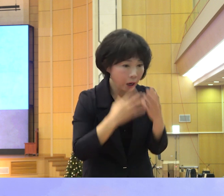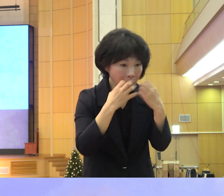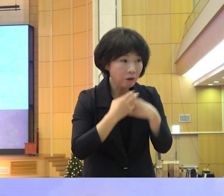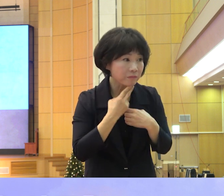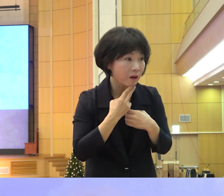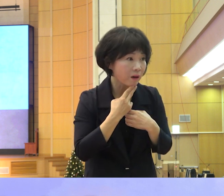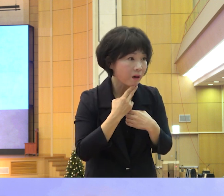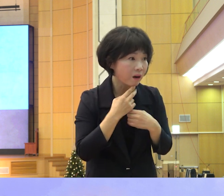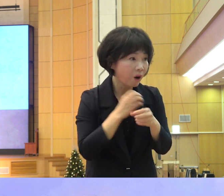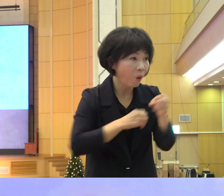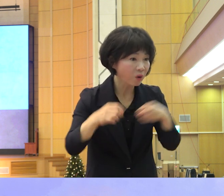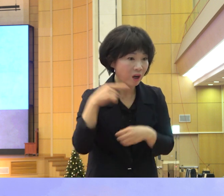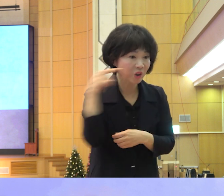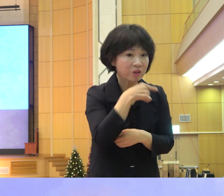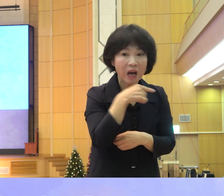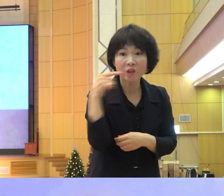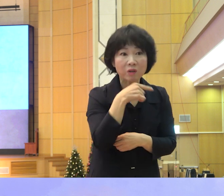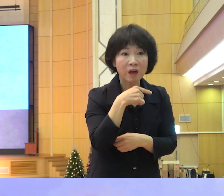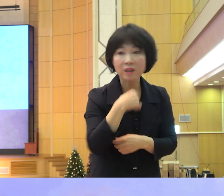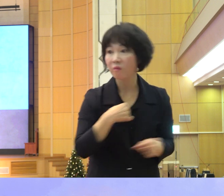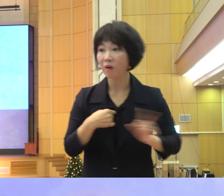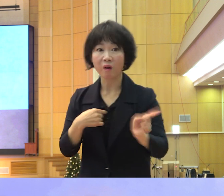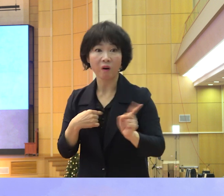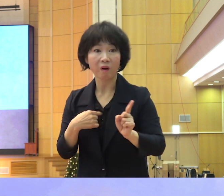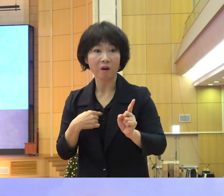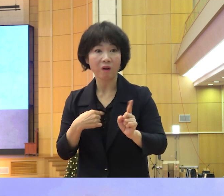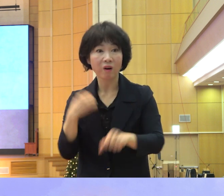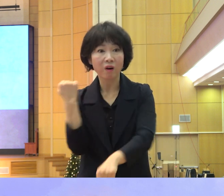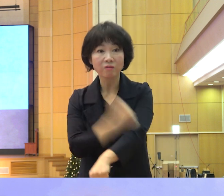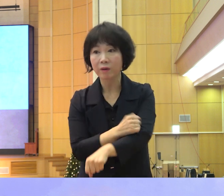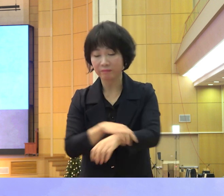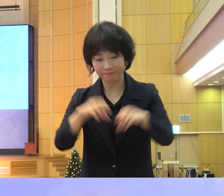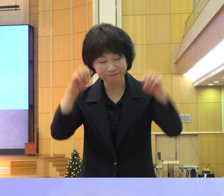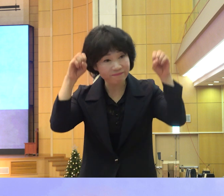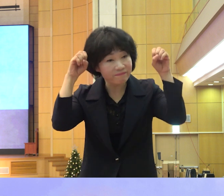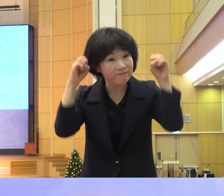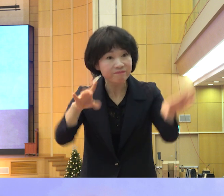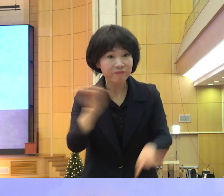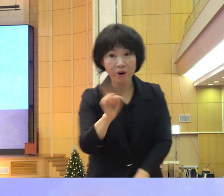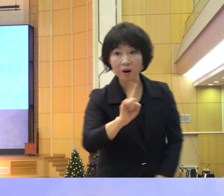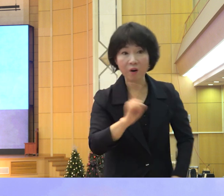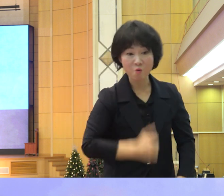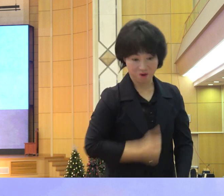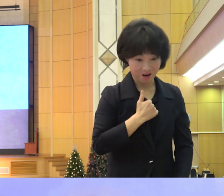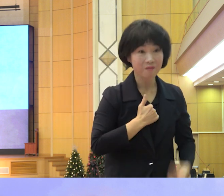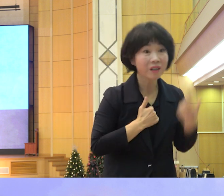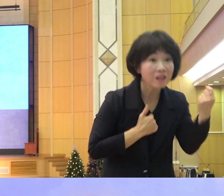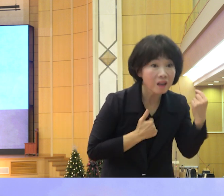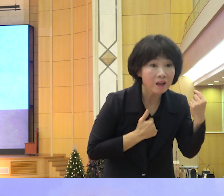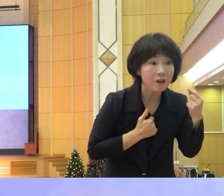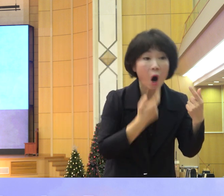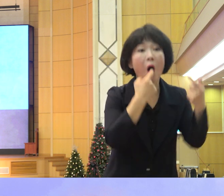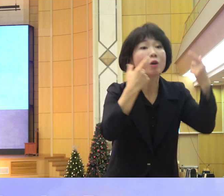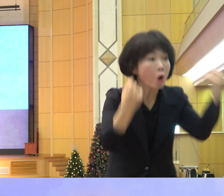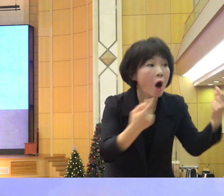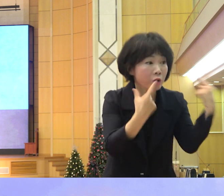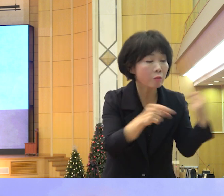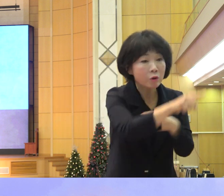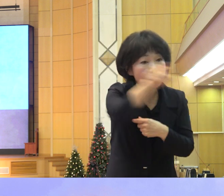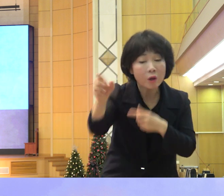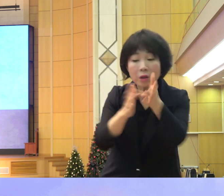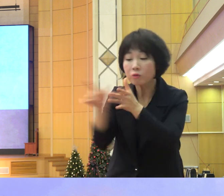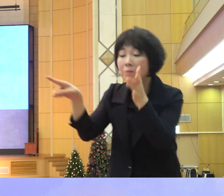닫아요. 그럴 수밖에 없잖아요. 예수를 아무리 믿어도 아무것도 없어 봐. 안 믿어요. 사업 안 되면 문